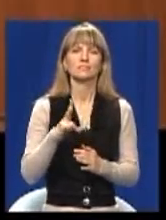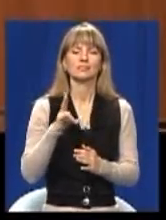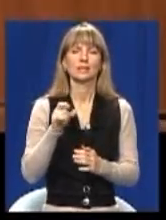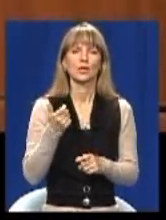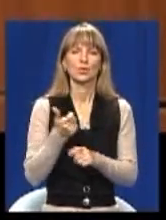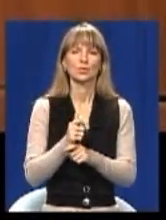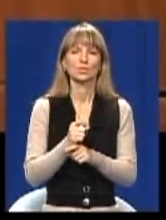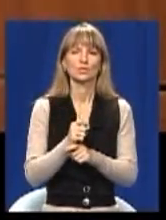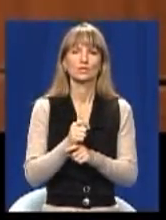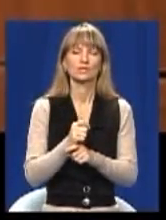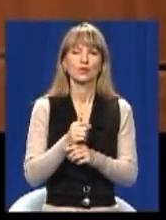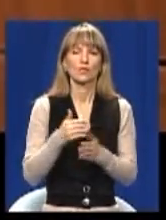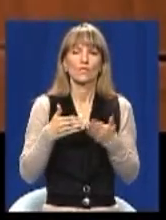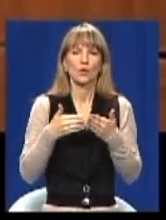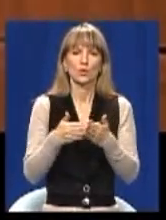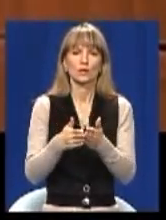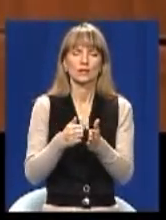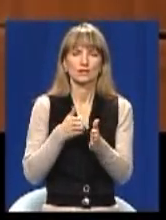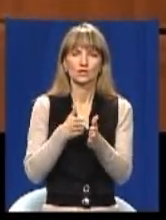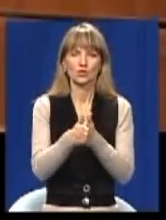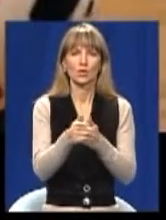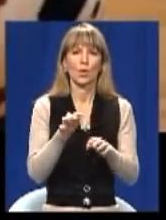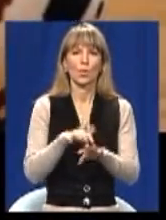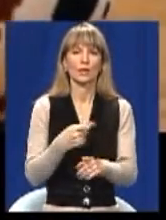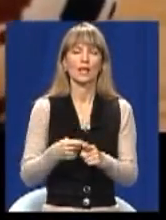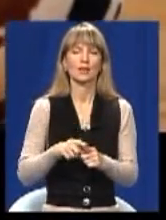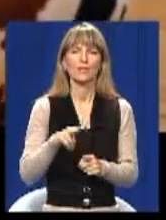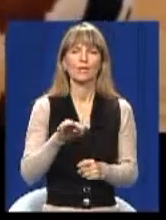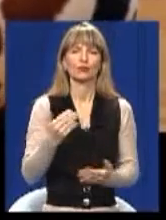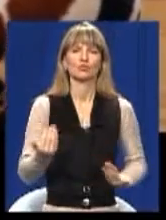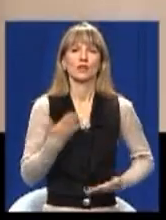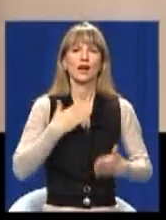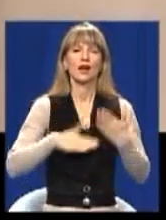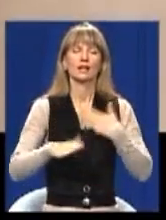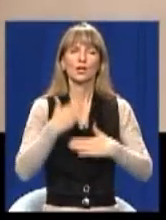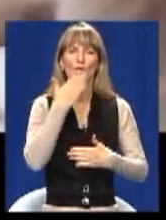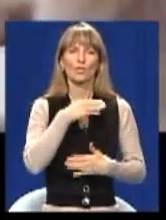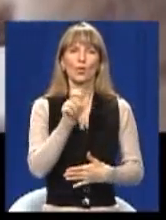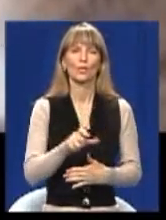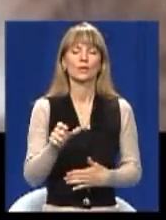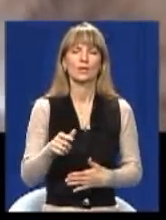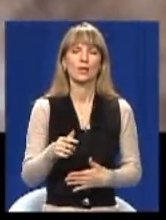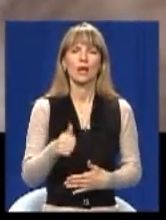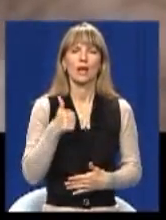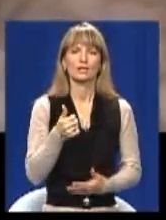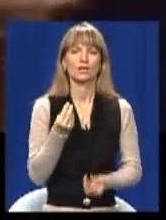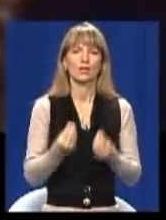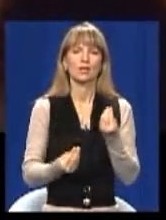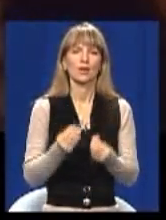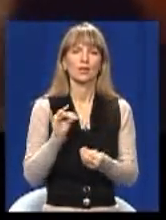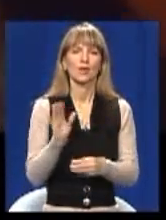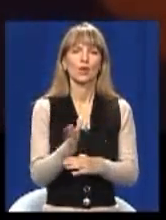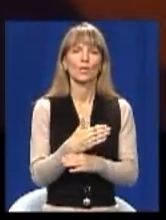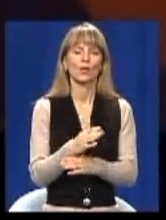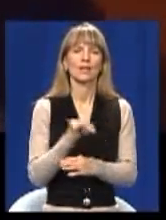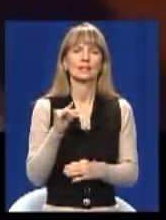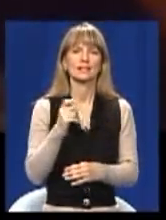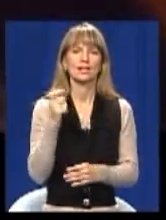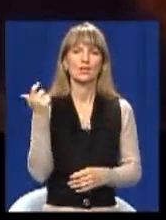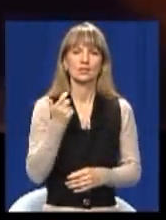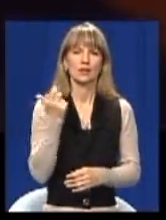дуже вузькі щілини. Котики цієї породи життєрадісні, люблять людей, охоче граються і гуляють із